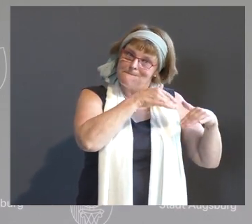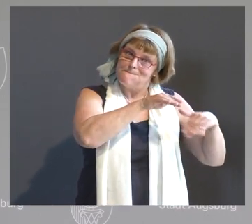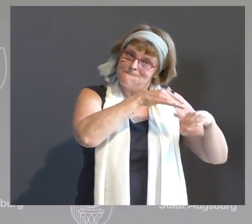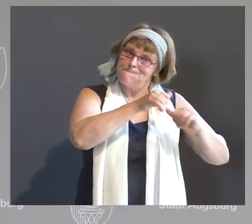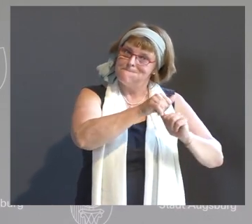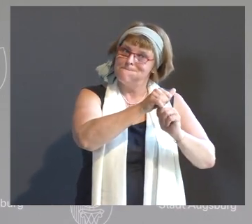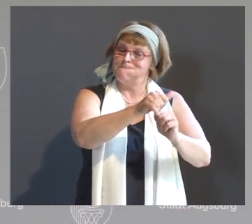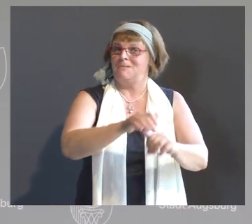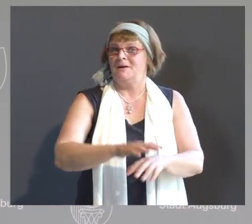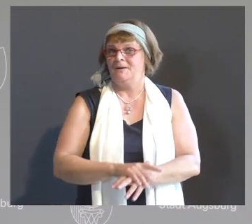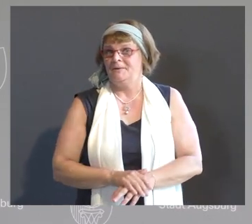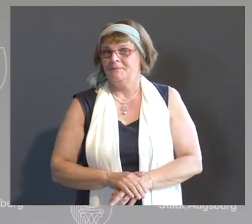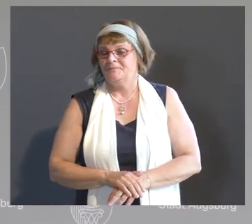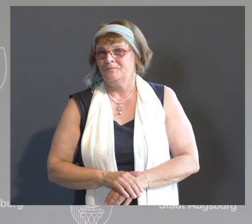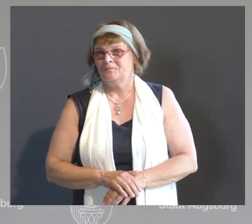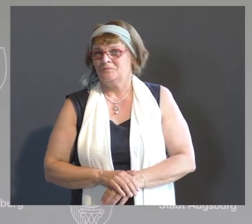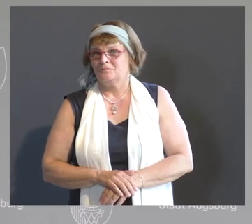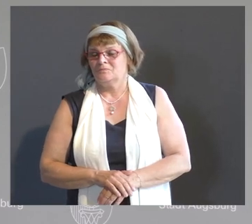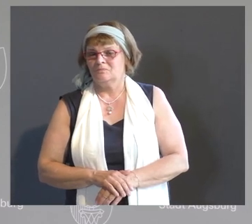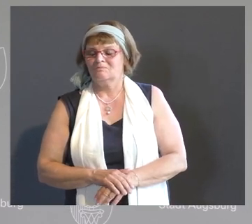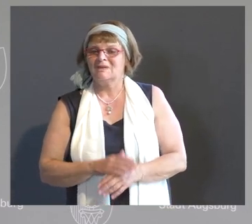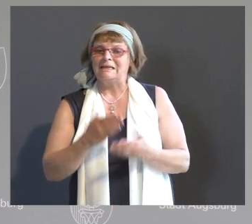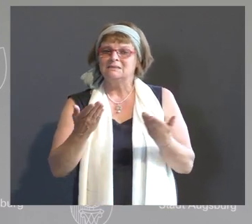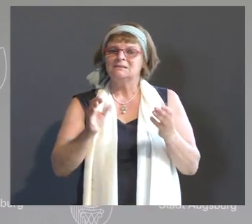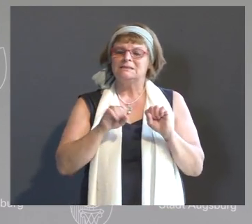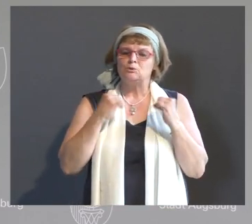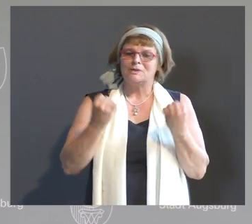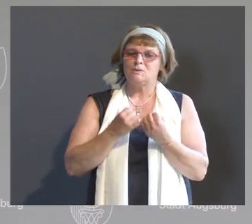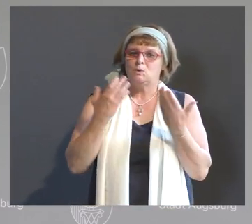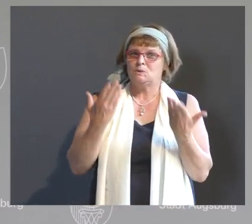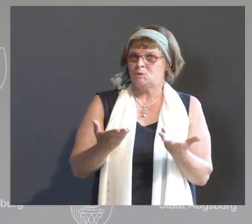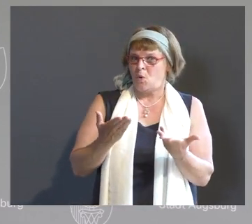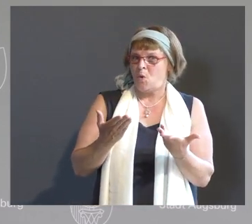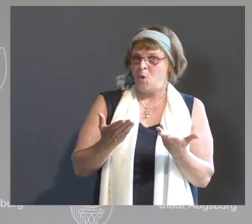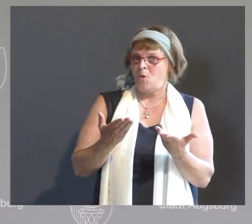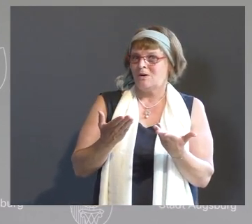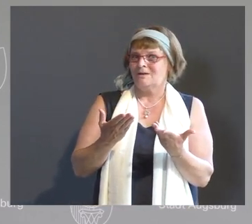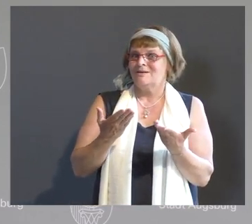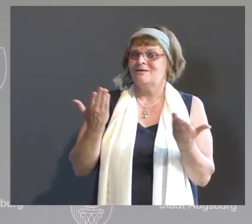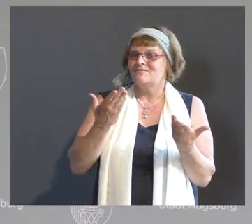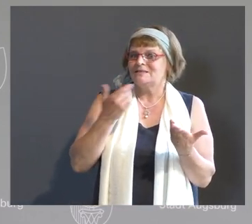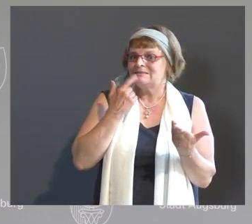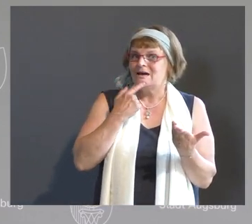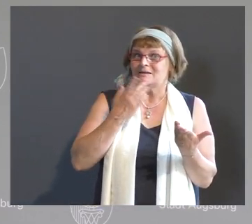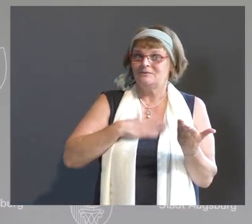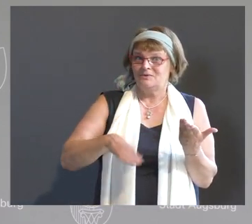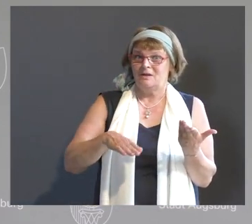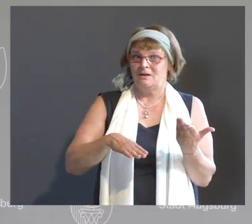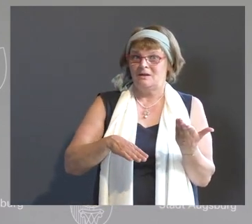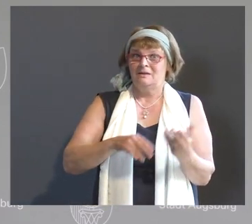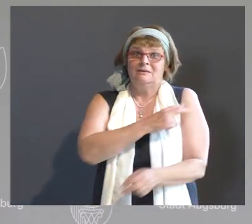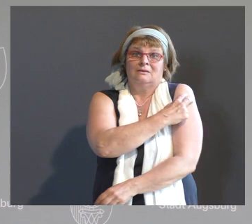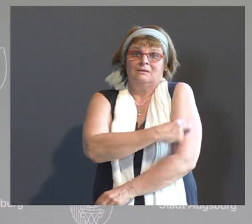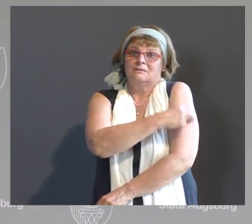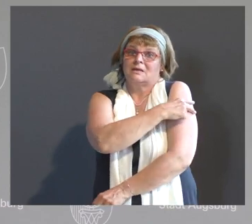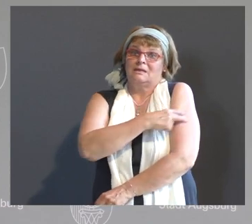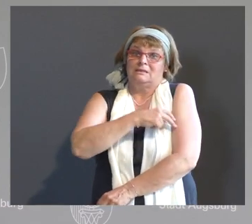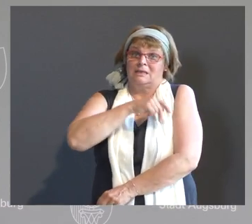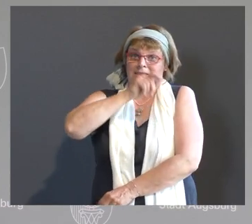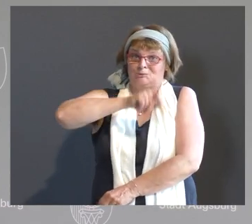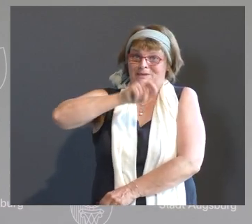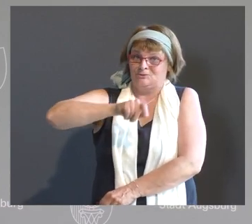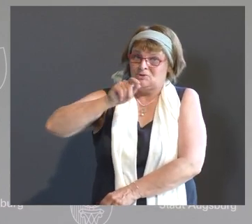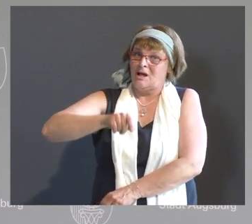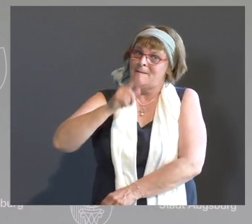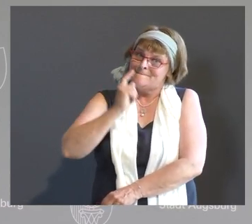Maßnahme. Und das sind dann schon so Situationen, es geht darum, Menschen zu retten, die bewusstlos sind.